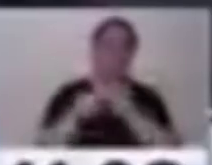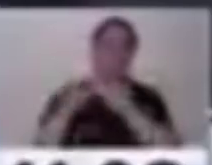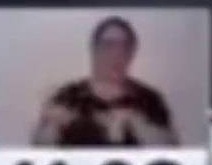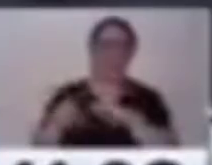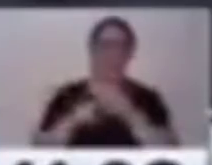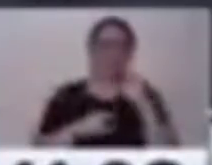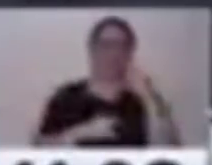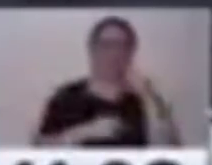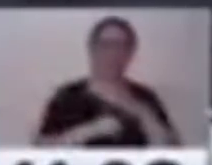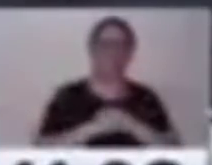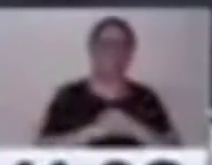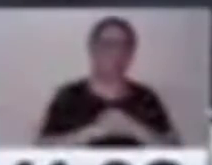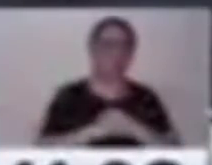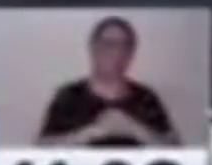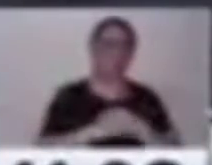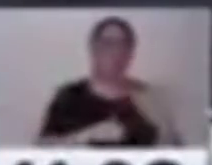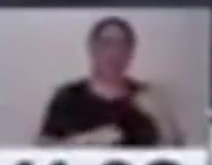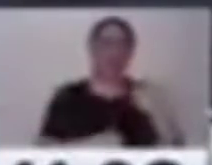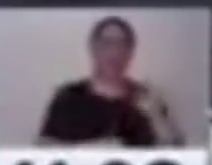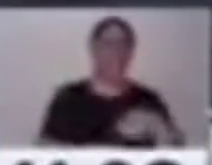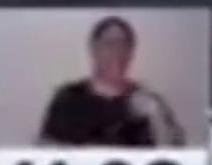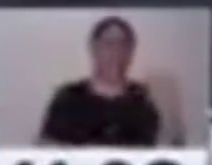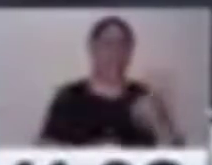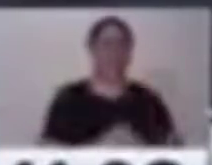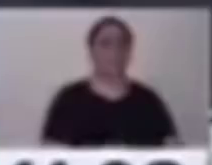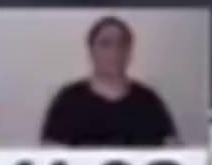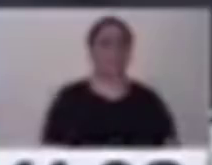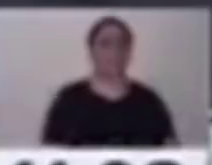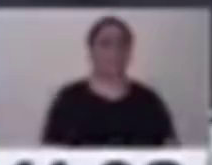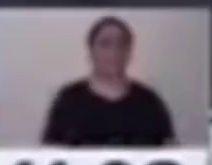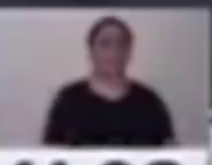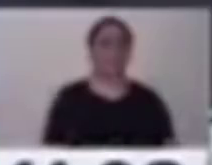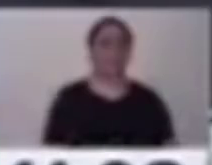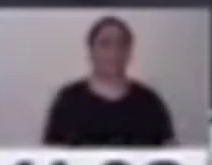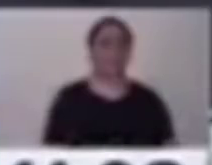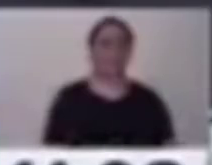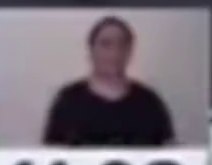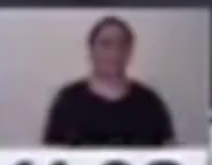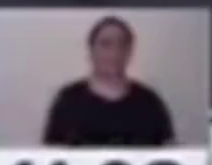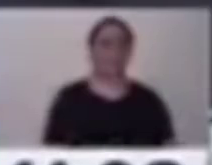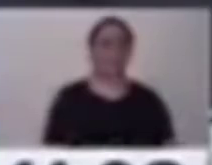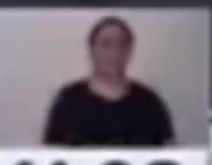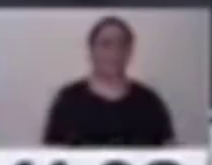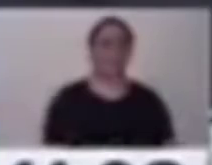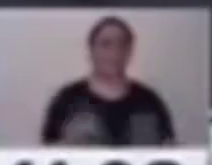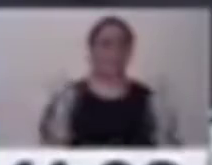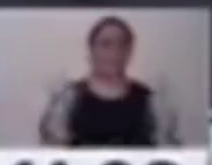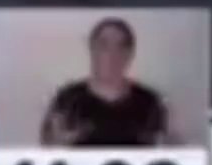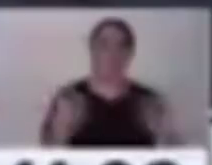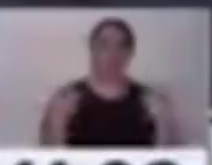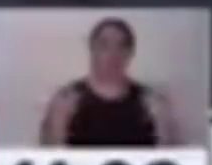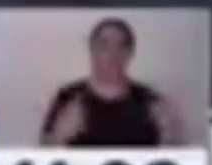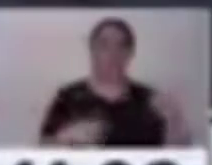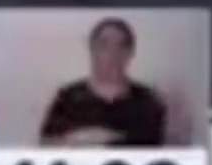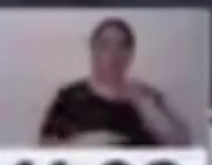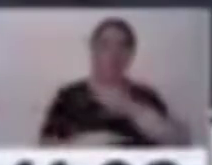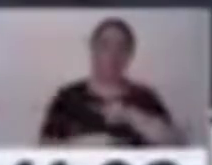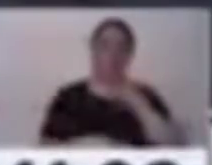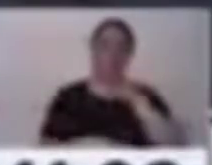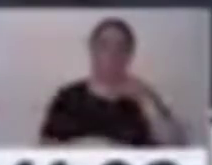mo. Opo, Yusek, maganda umaga po, naka-live na po tayo sa public